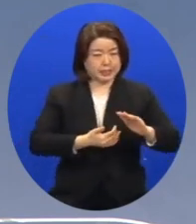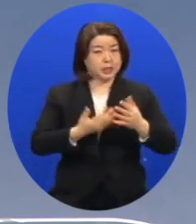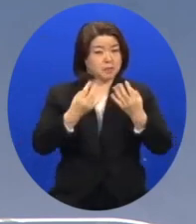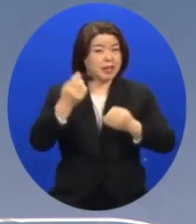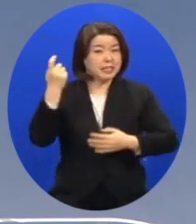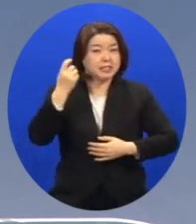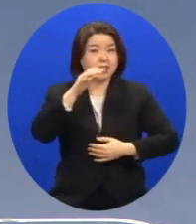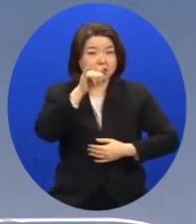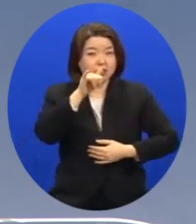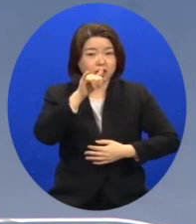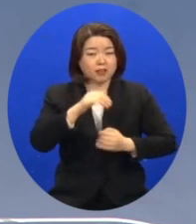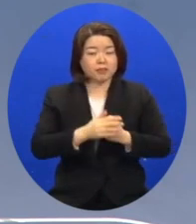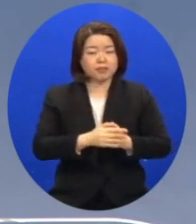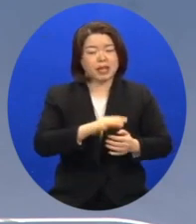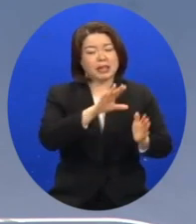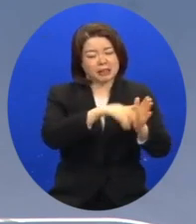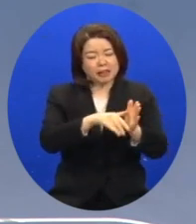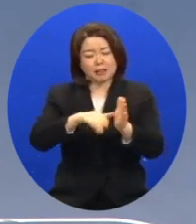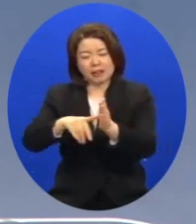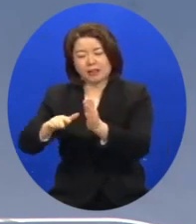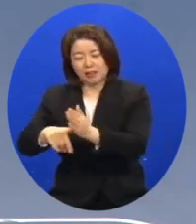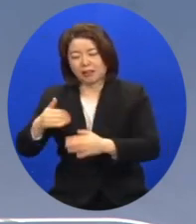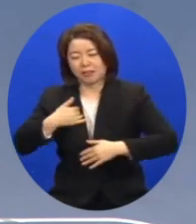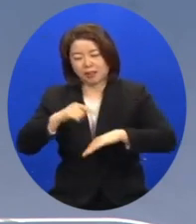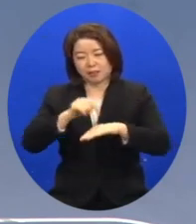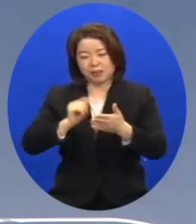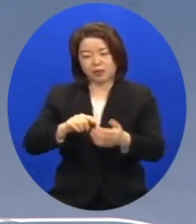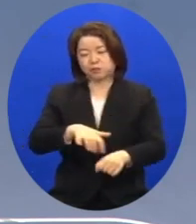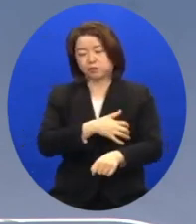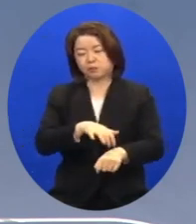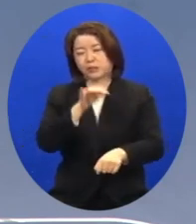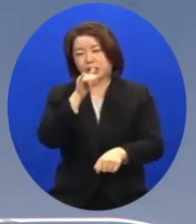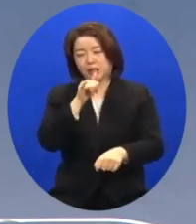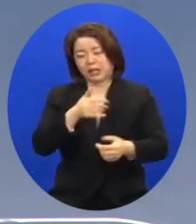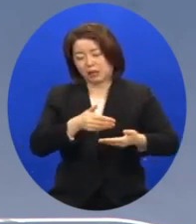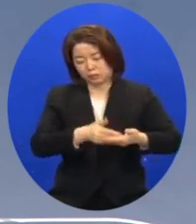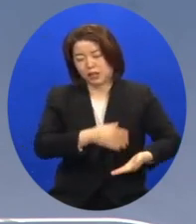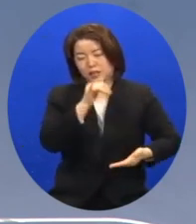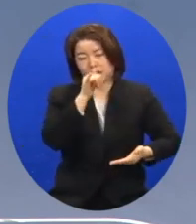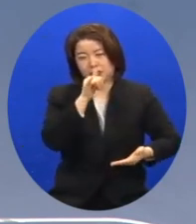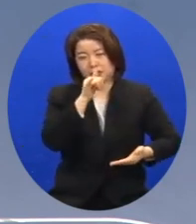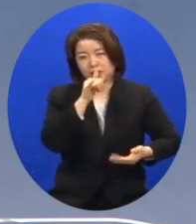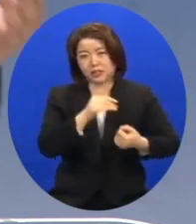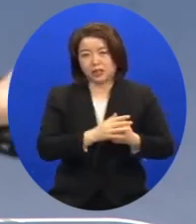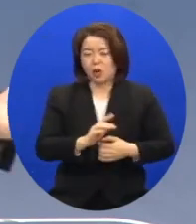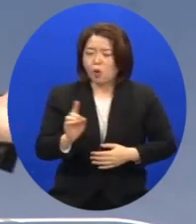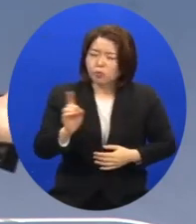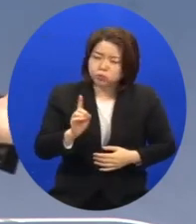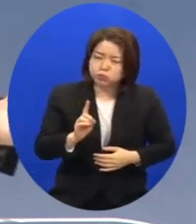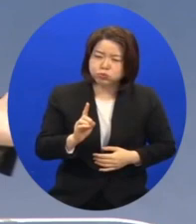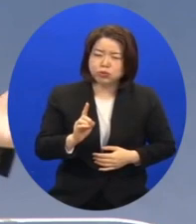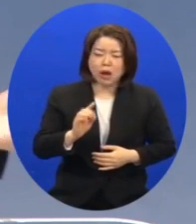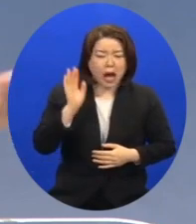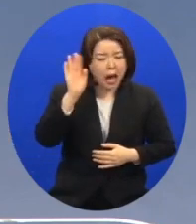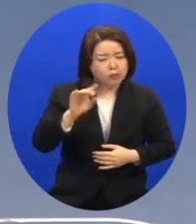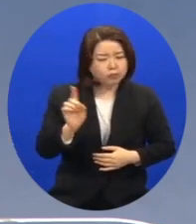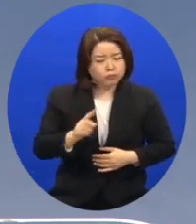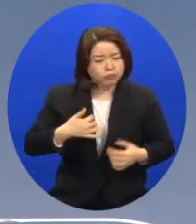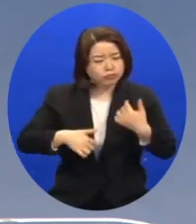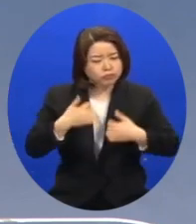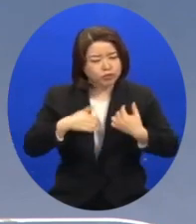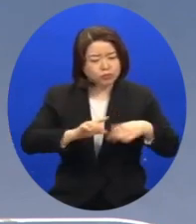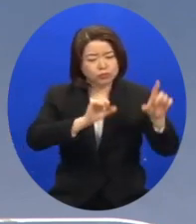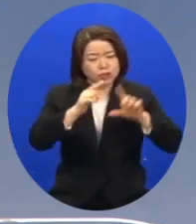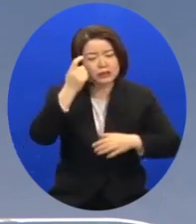들었어요 그때마다 제 마음은 불편했어요 무거워 써요 도대체 무슨 낙으로 살아야지 이런